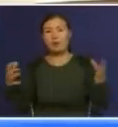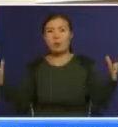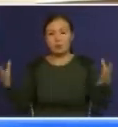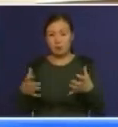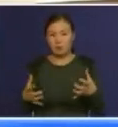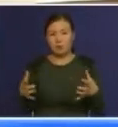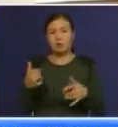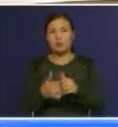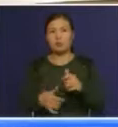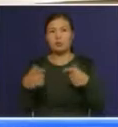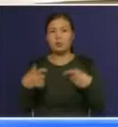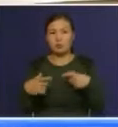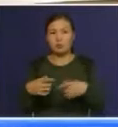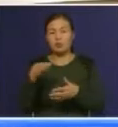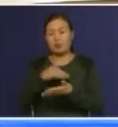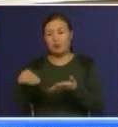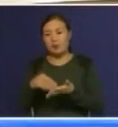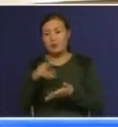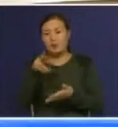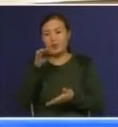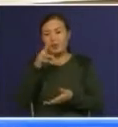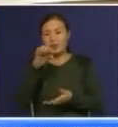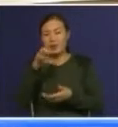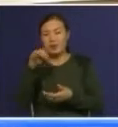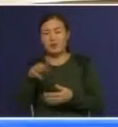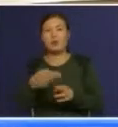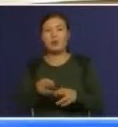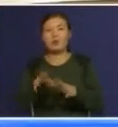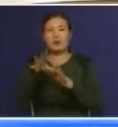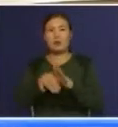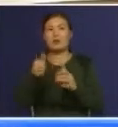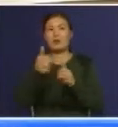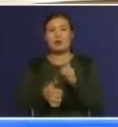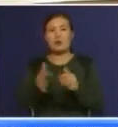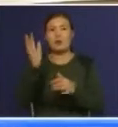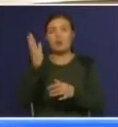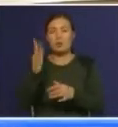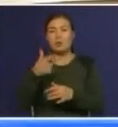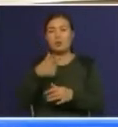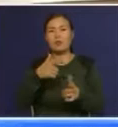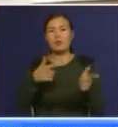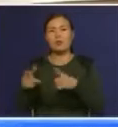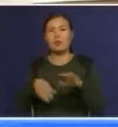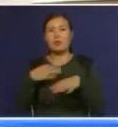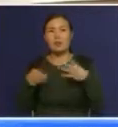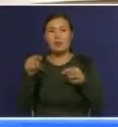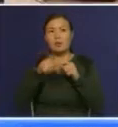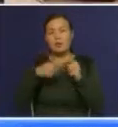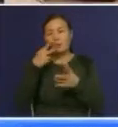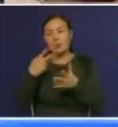латын графикасы бойынша диктант жазып жатыр. Жарты сағаттың ішінде әрқайсымыз болашақ графикаға дайындығымызды осылайша